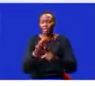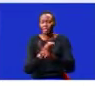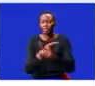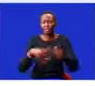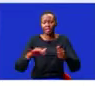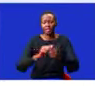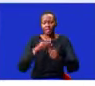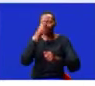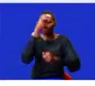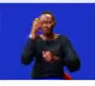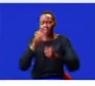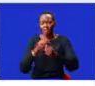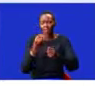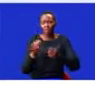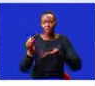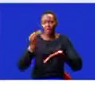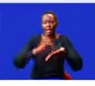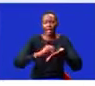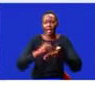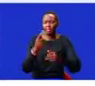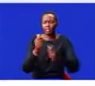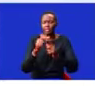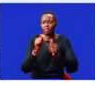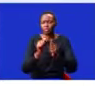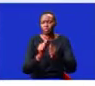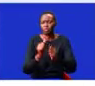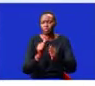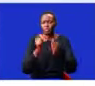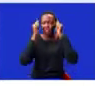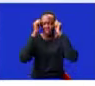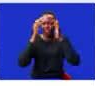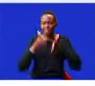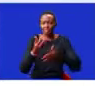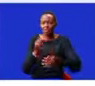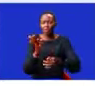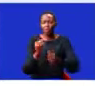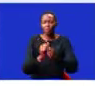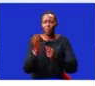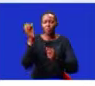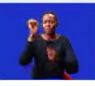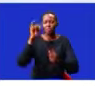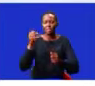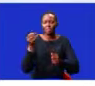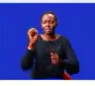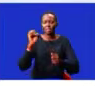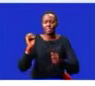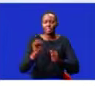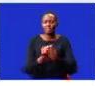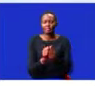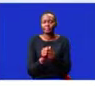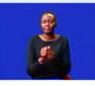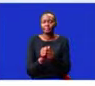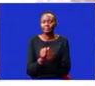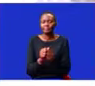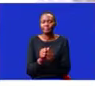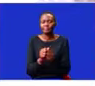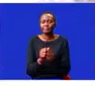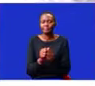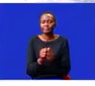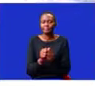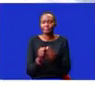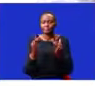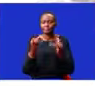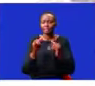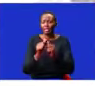wi medruok mago eko mag school fees ne jopuonjre mag JSS e pacho ka. School